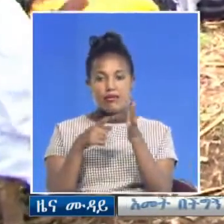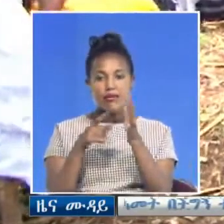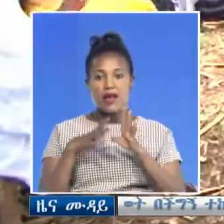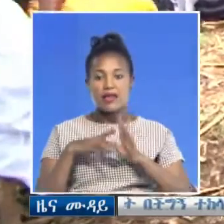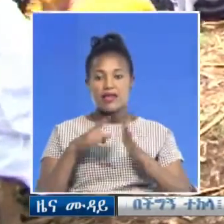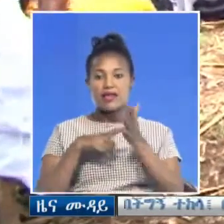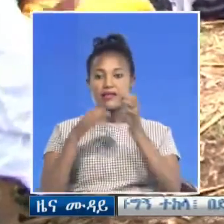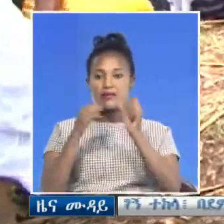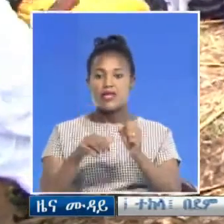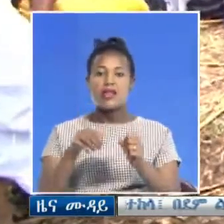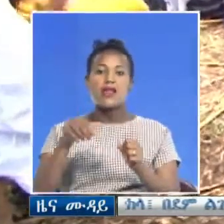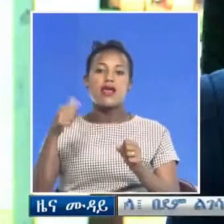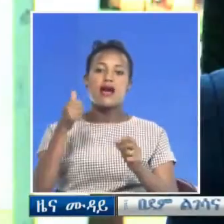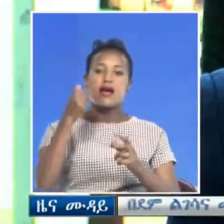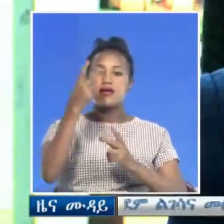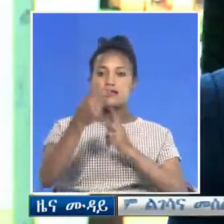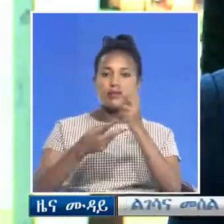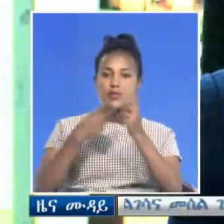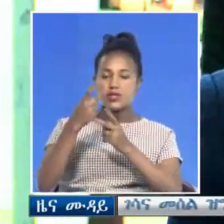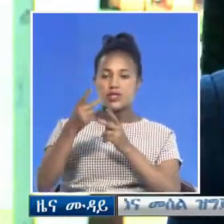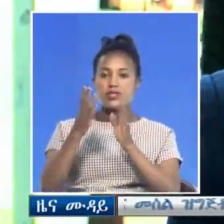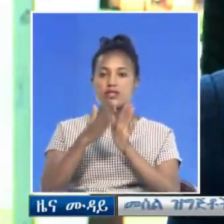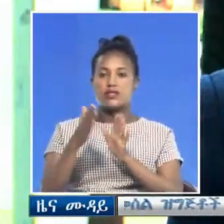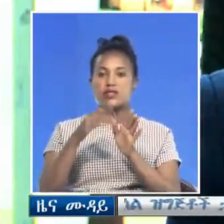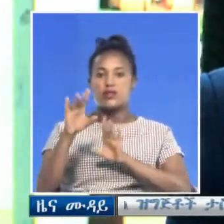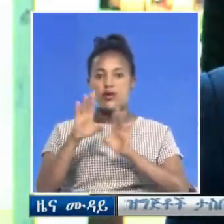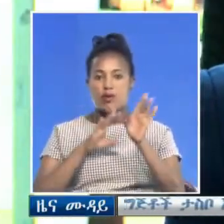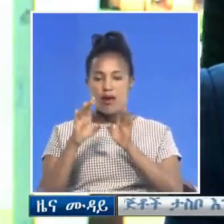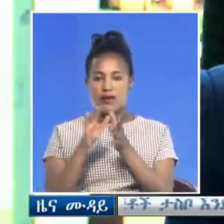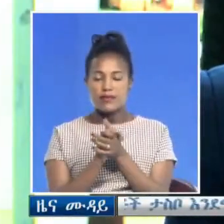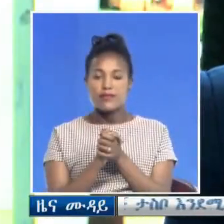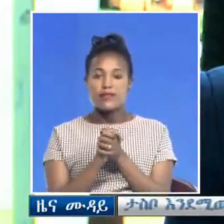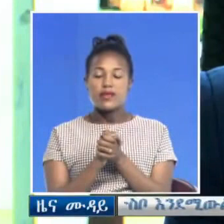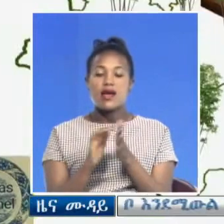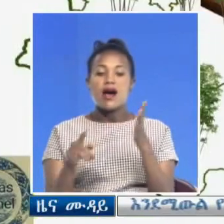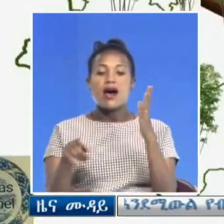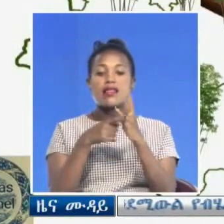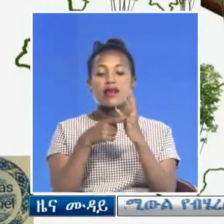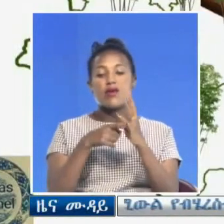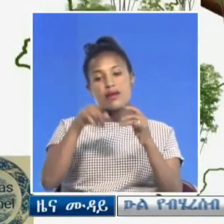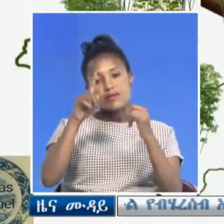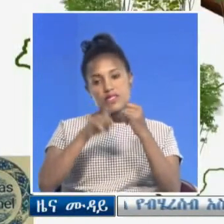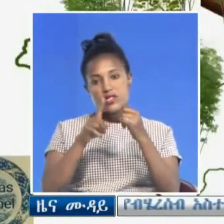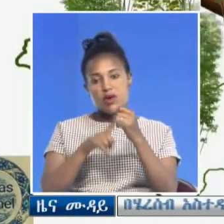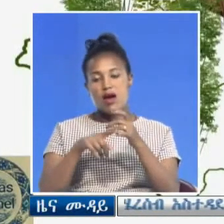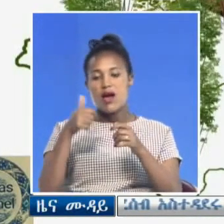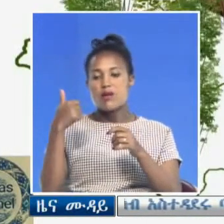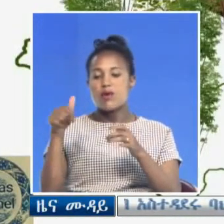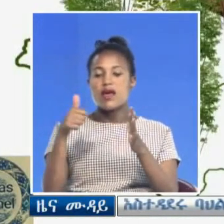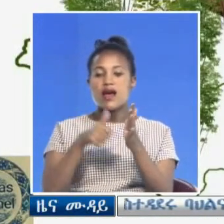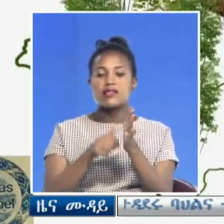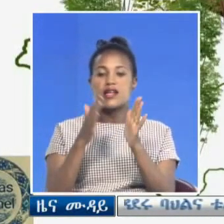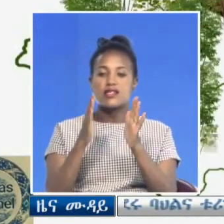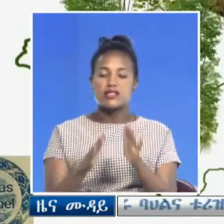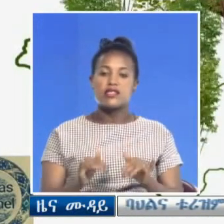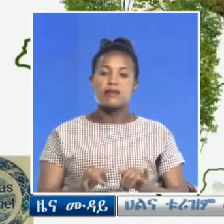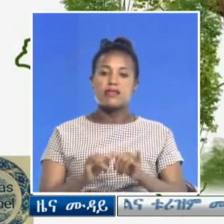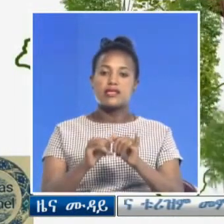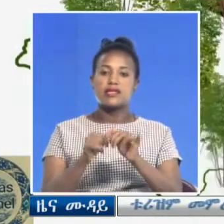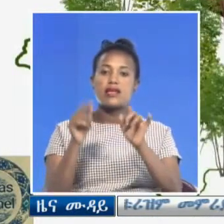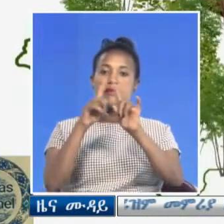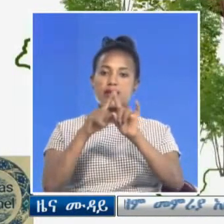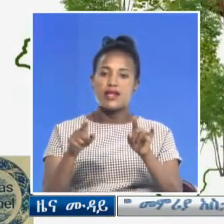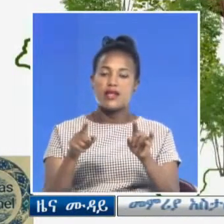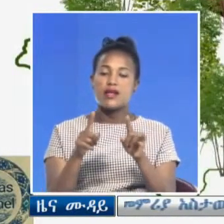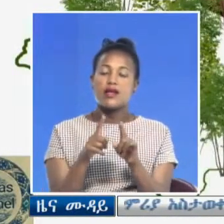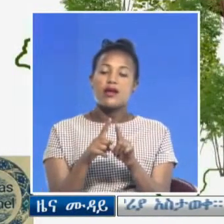አንድ ሌላ የኤግዚቢሽን ዝግጅት ተዘጋጅቷል ማለት ነው። አራተኛውና የመጨረሻው የአረንጓዴ አሻራችን የማስቀጠል በተለይ